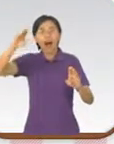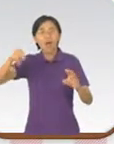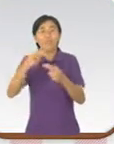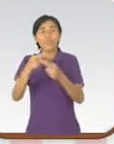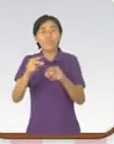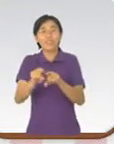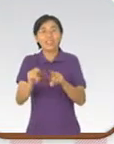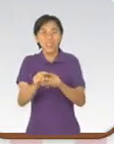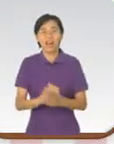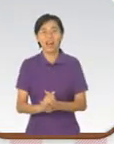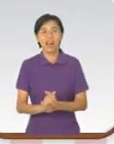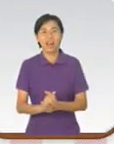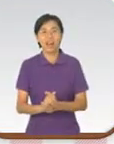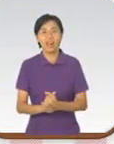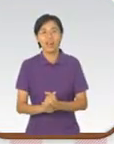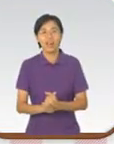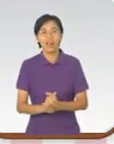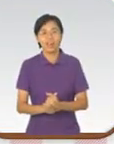ยหิมะกันก่อน